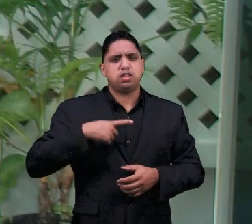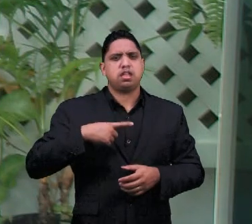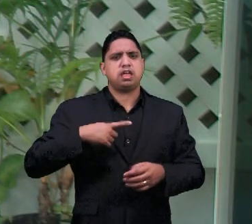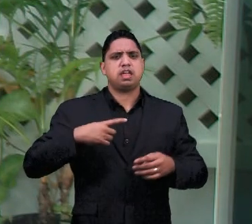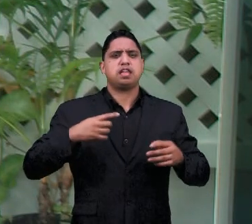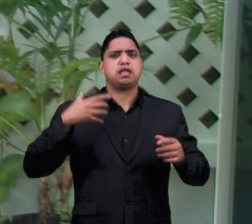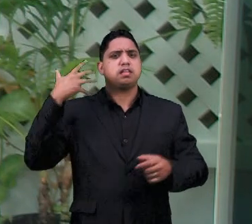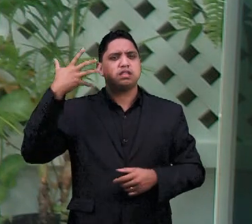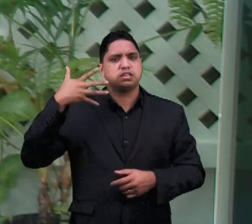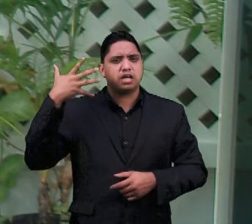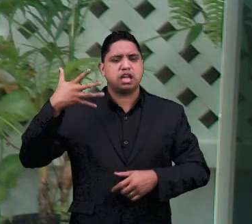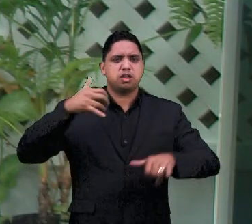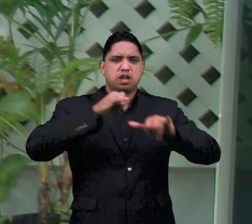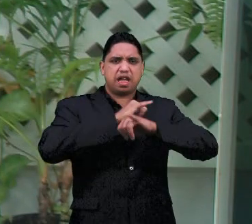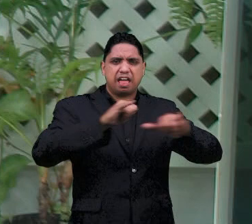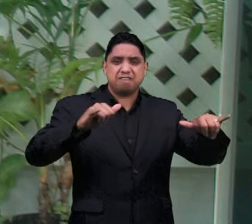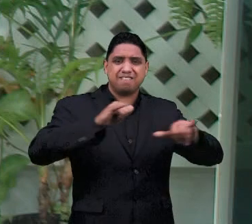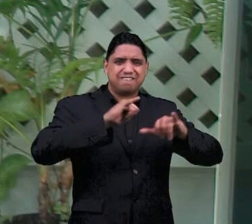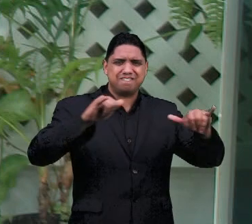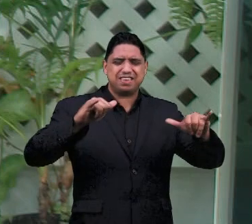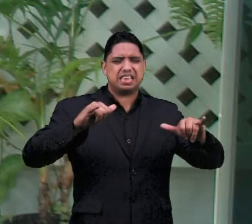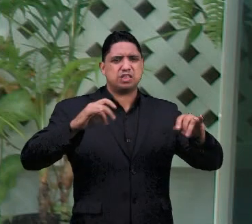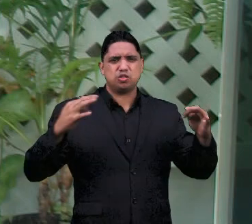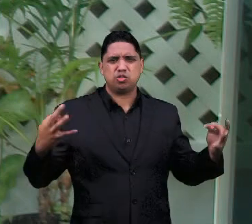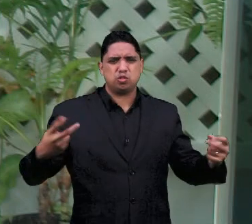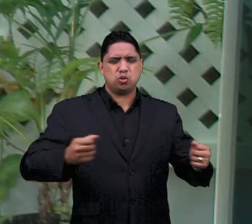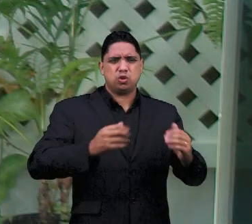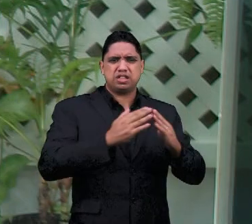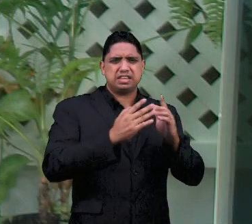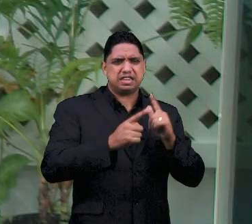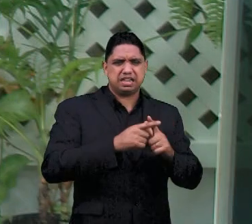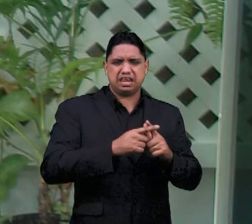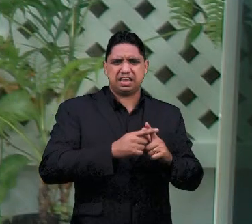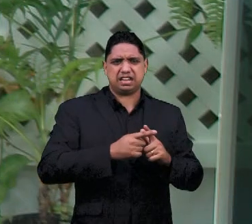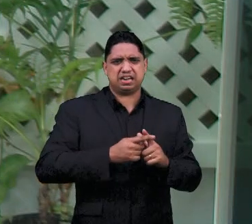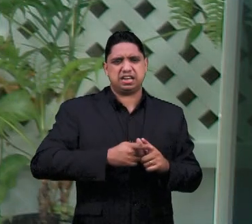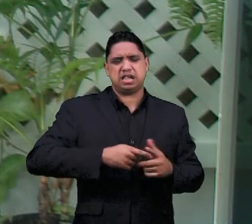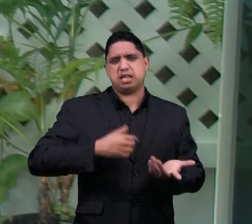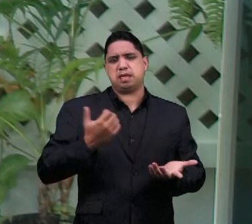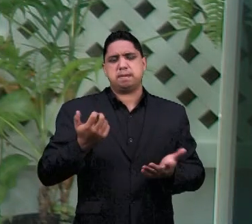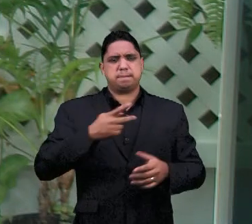vivons. Des messages sont apportés